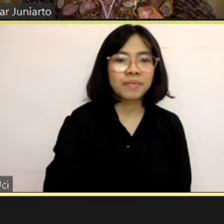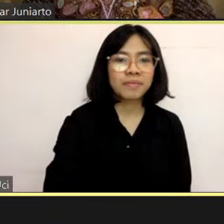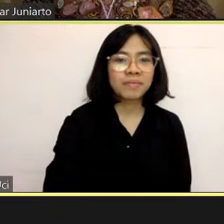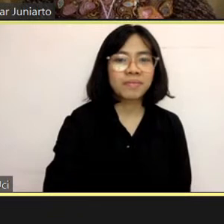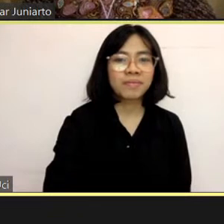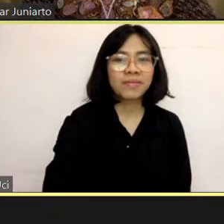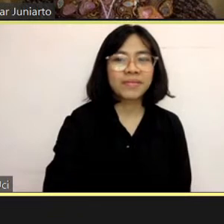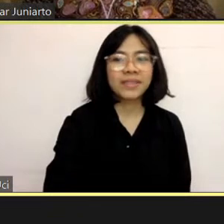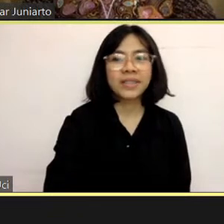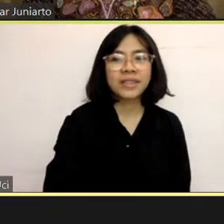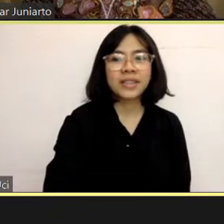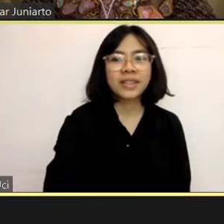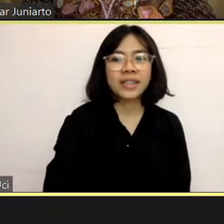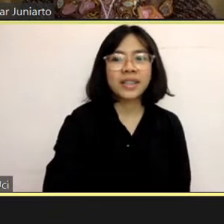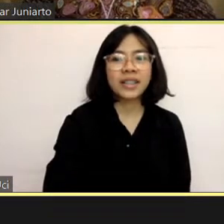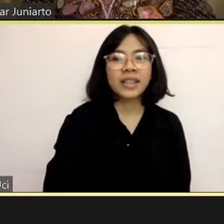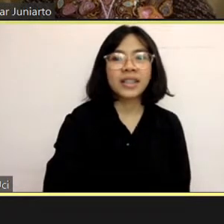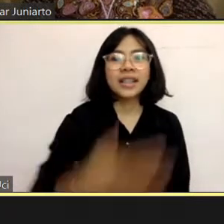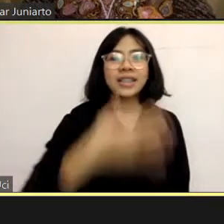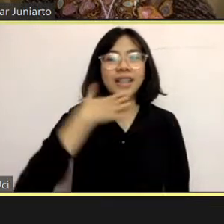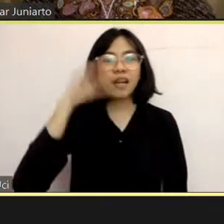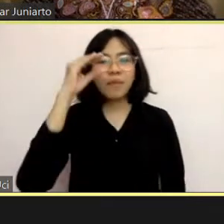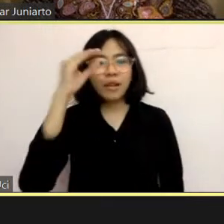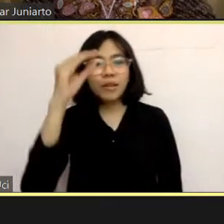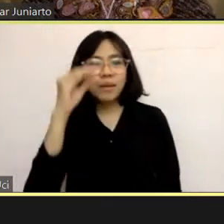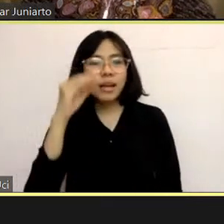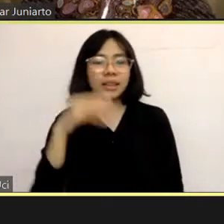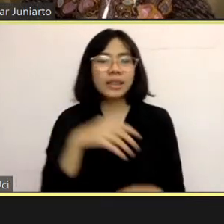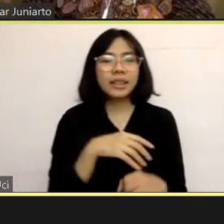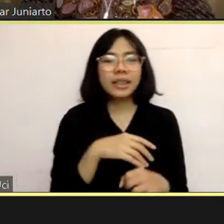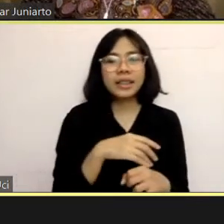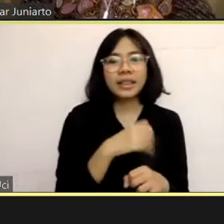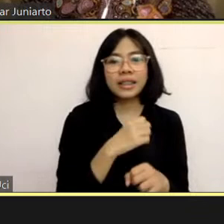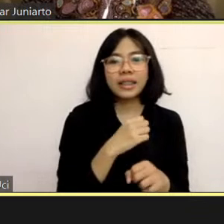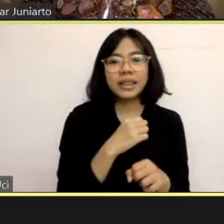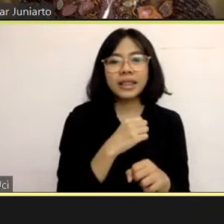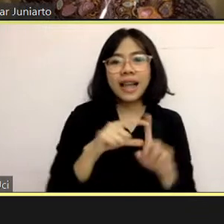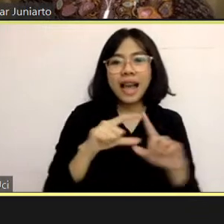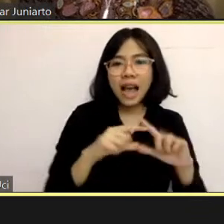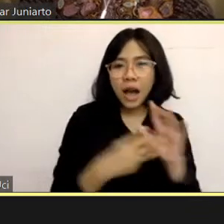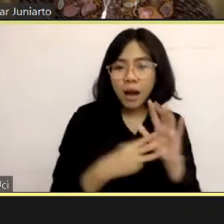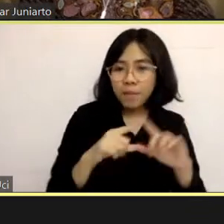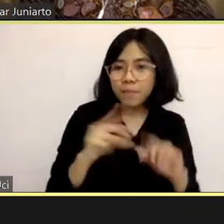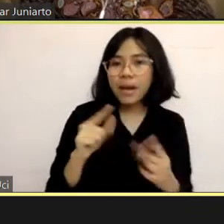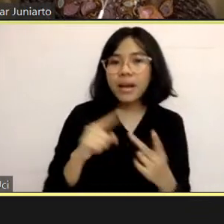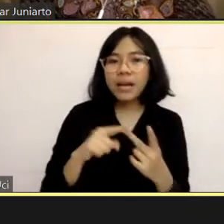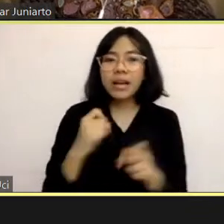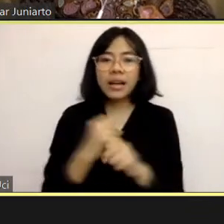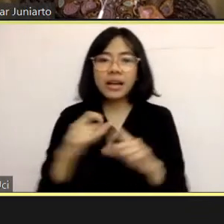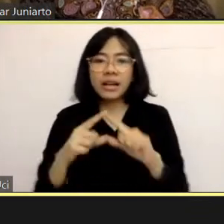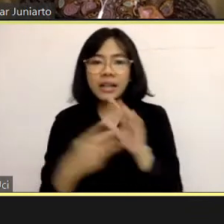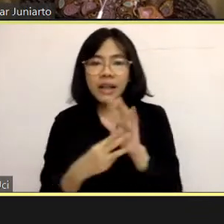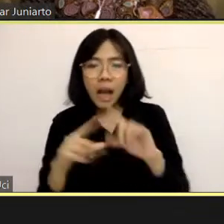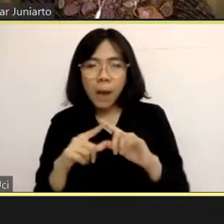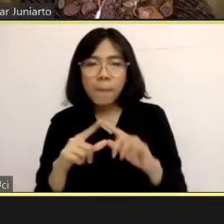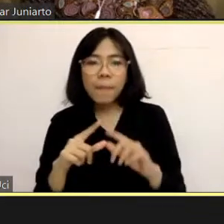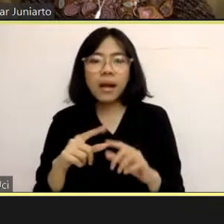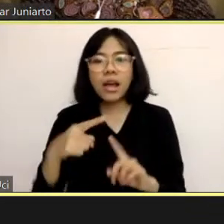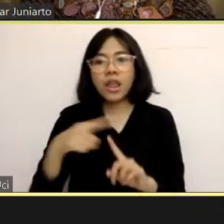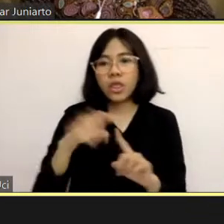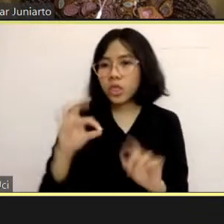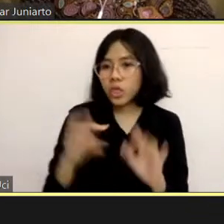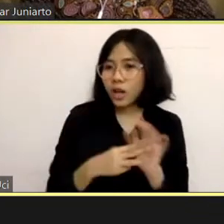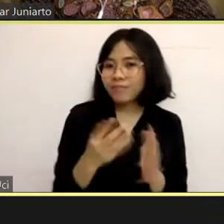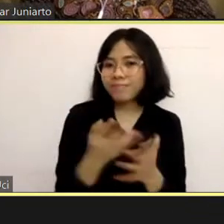Selamat pagi Bang Gama, Bang Damar, Bang Gita, Bang Eri, dan juga Pak Tom. Saya dari